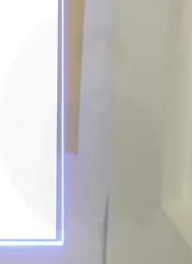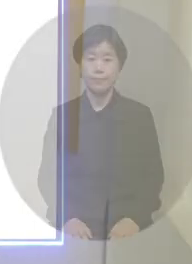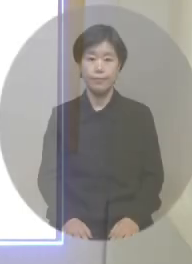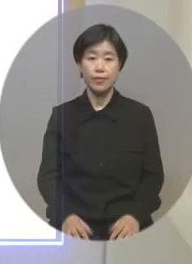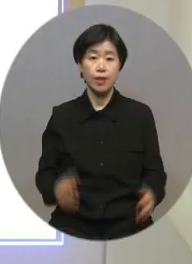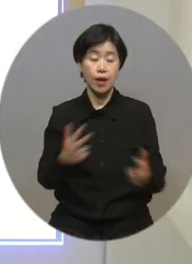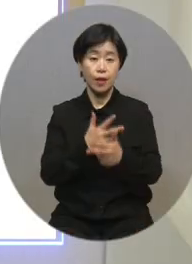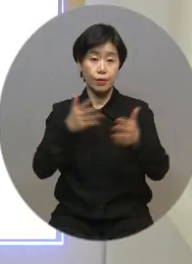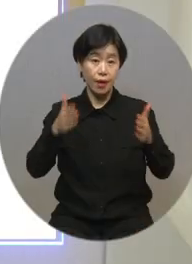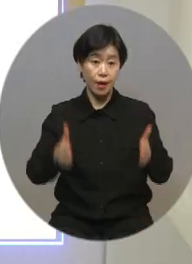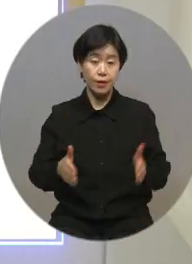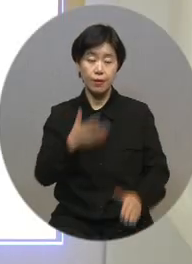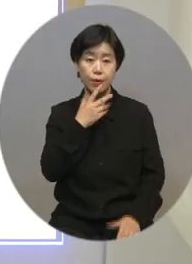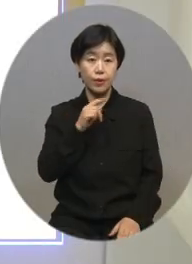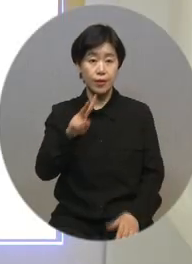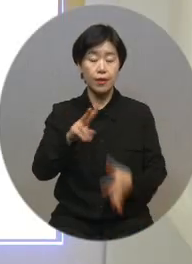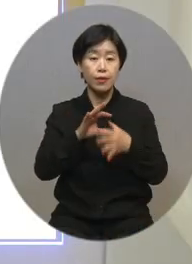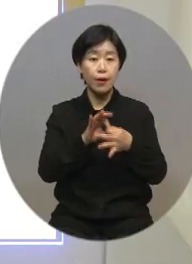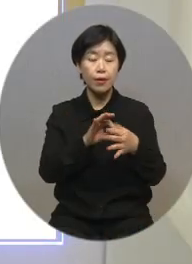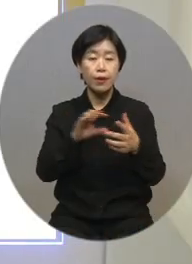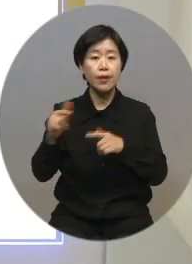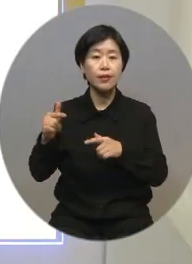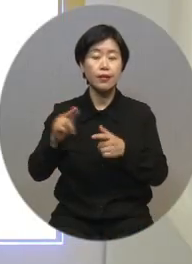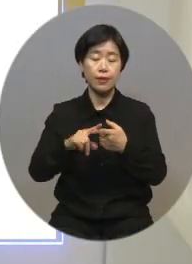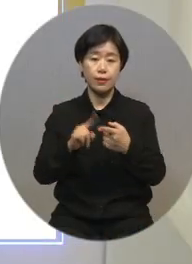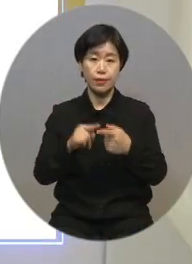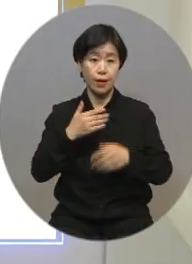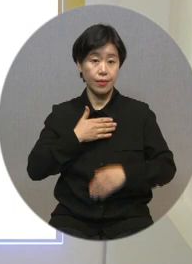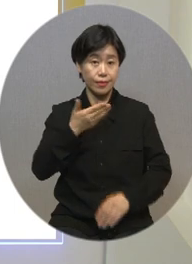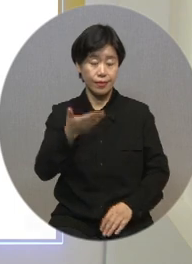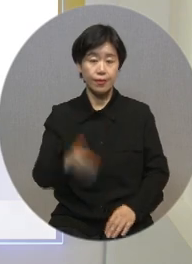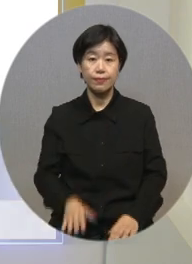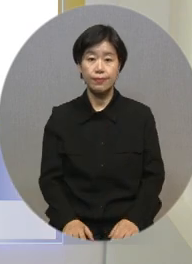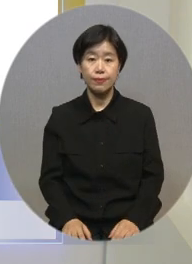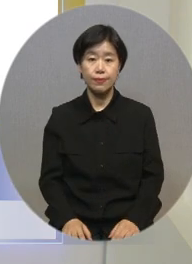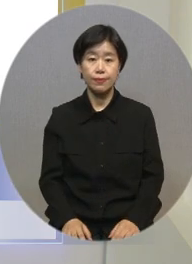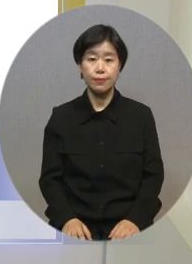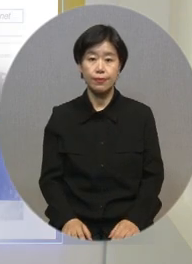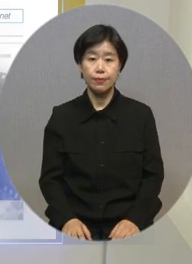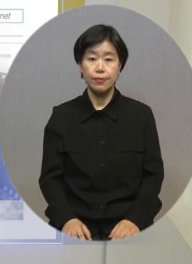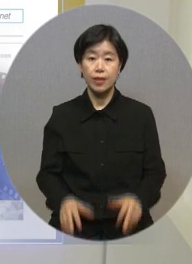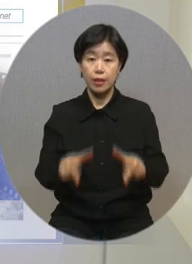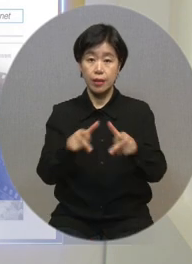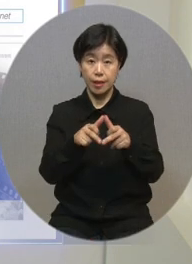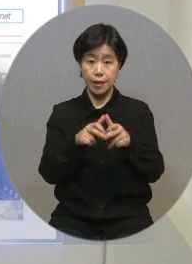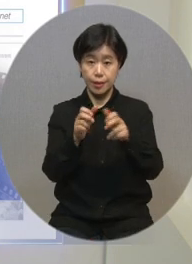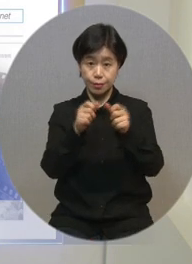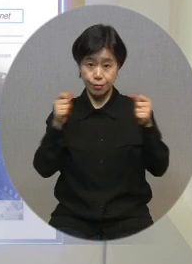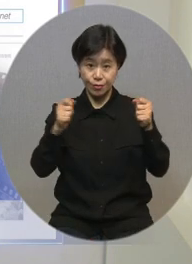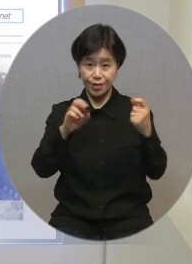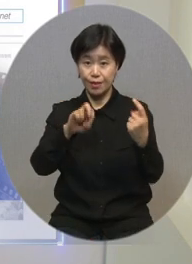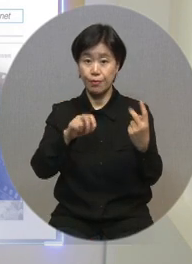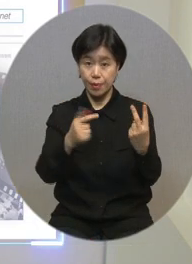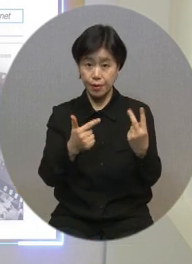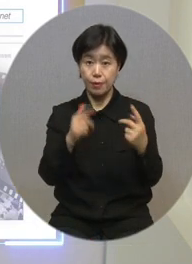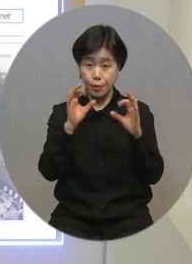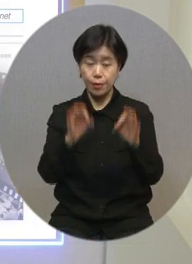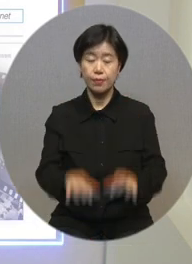한주간에 복직의 소식을 장애인 신문과 함께 만나봅니다 먼저 장애인 신문 1면입니다